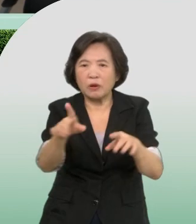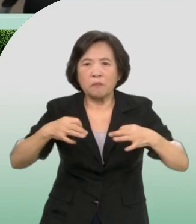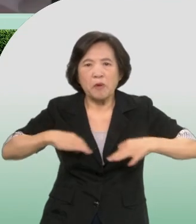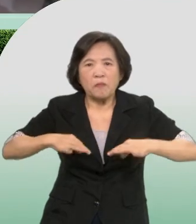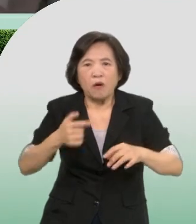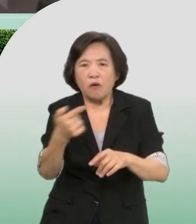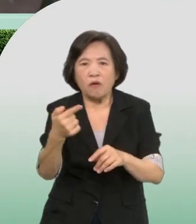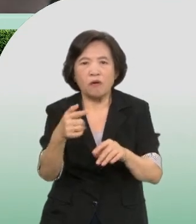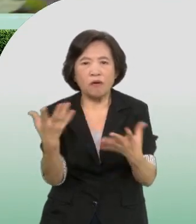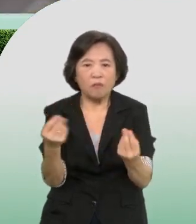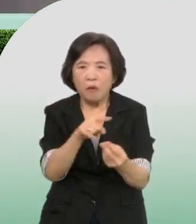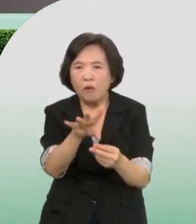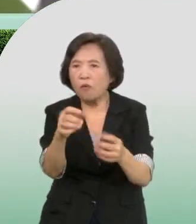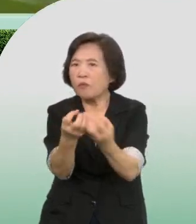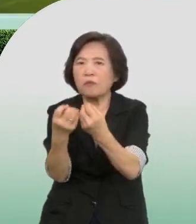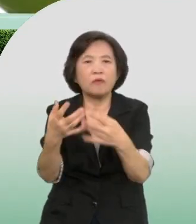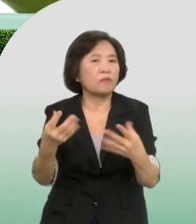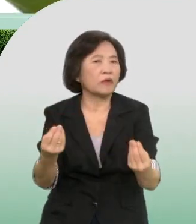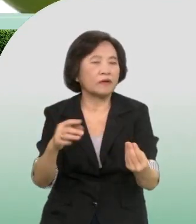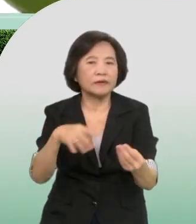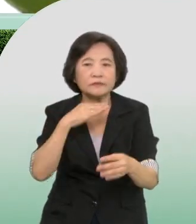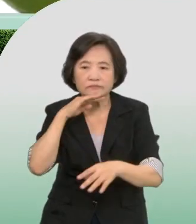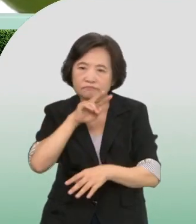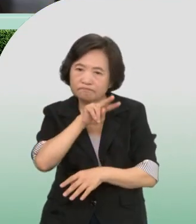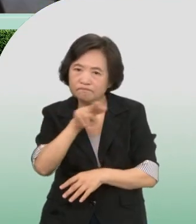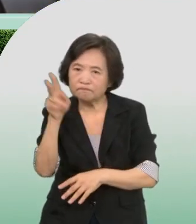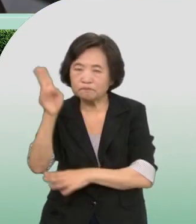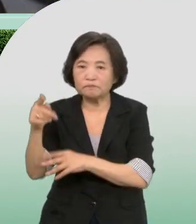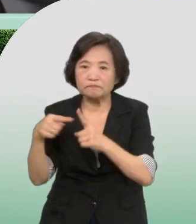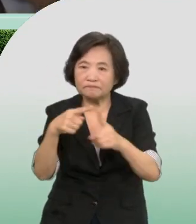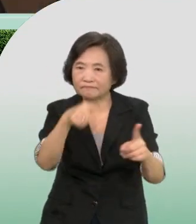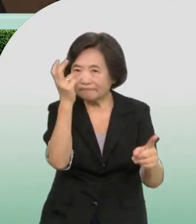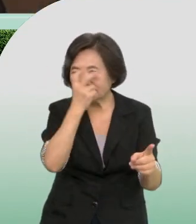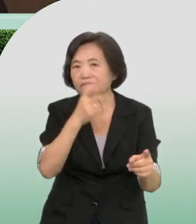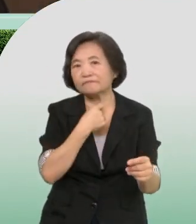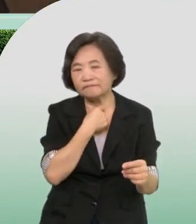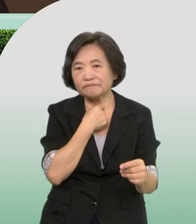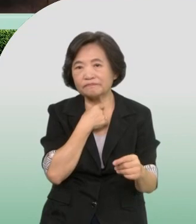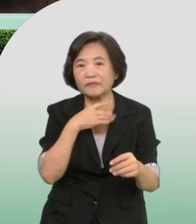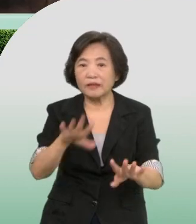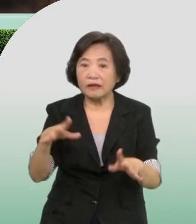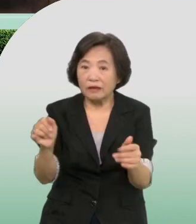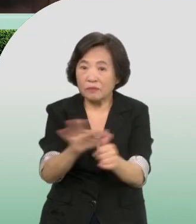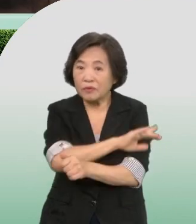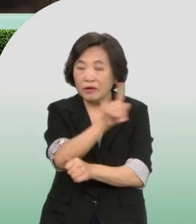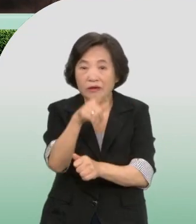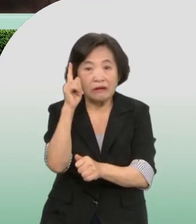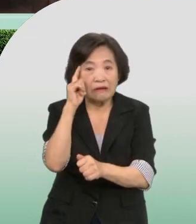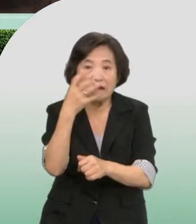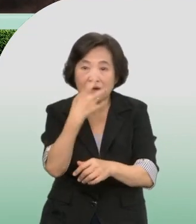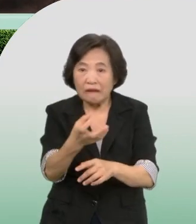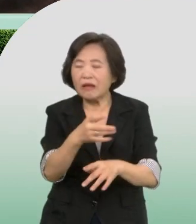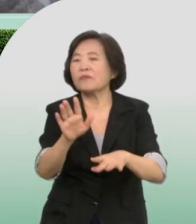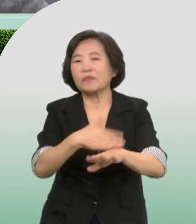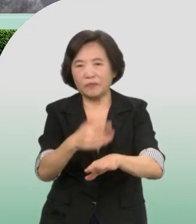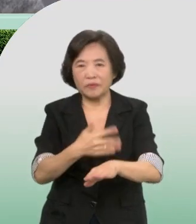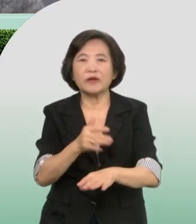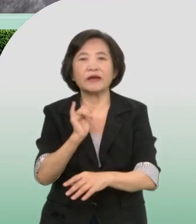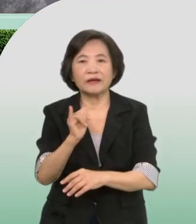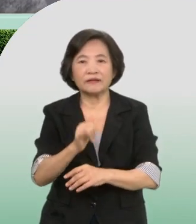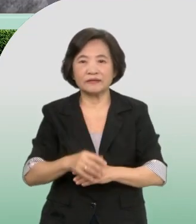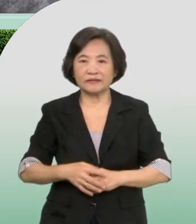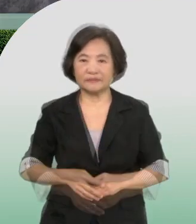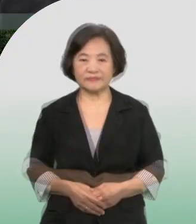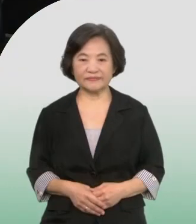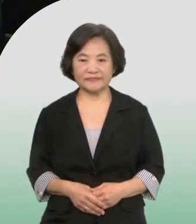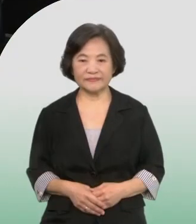普遍性的灾害损失，还要看现勘来断，不会影响到农民得到天灾救助的权